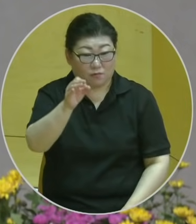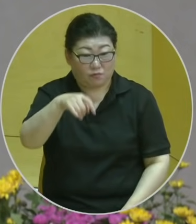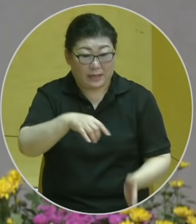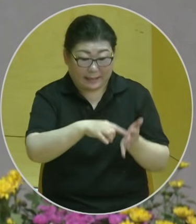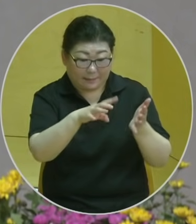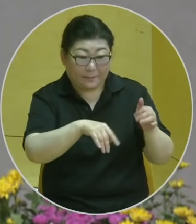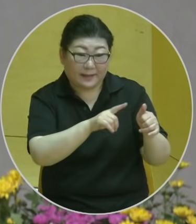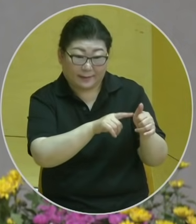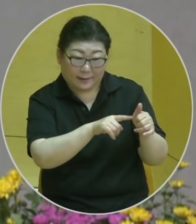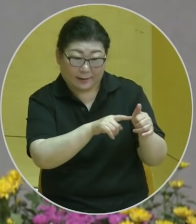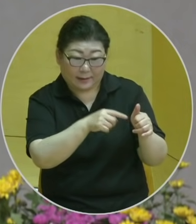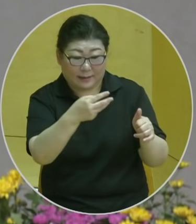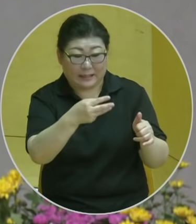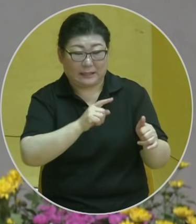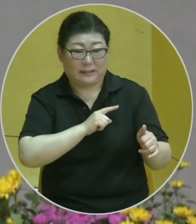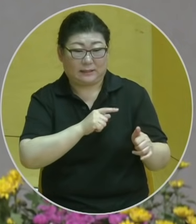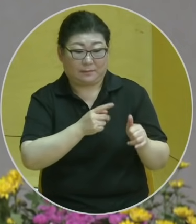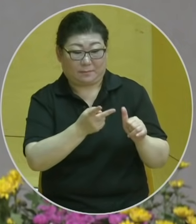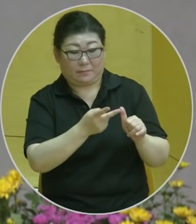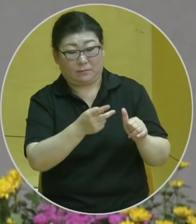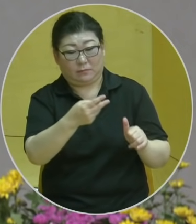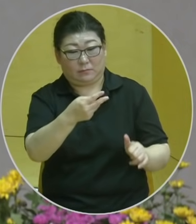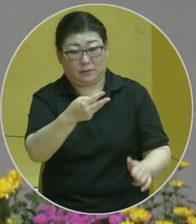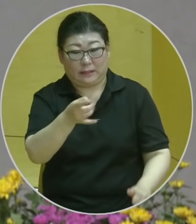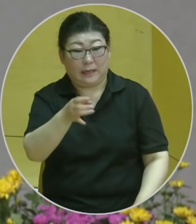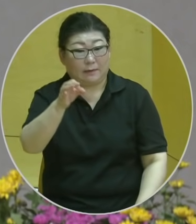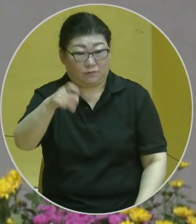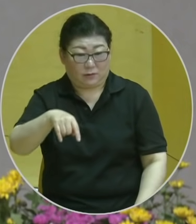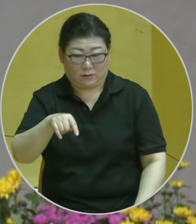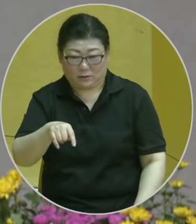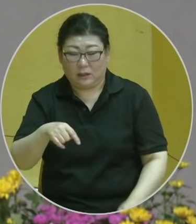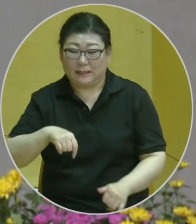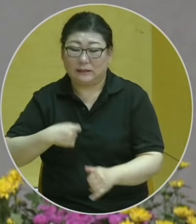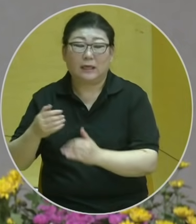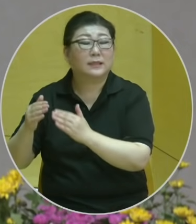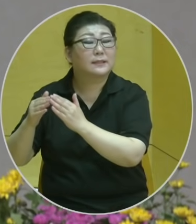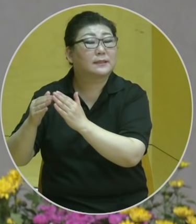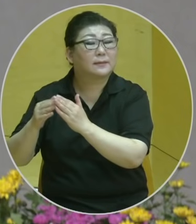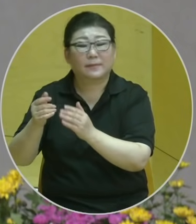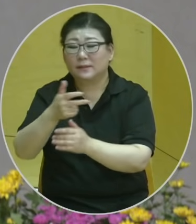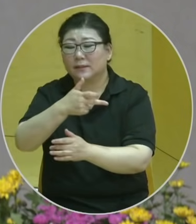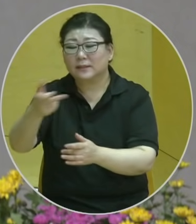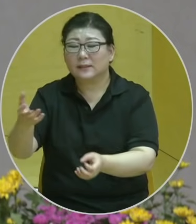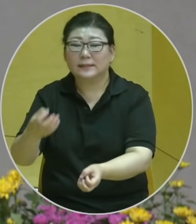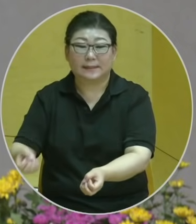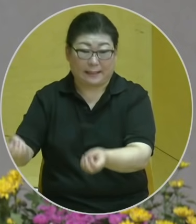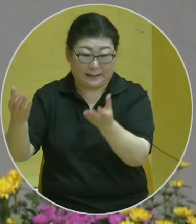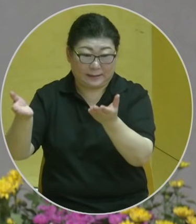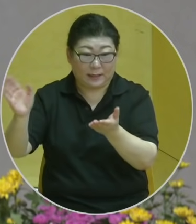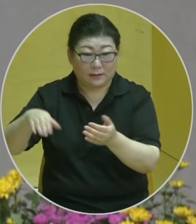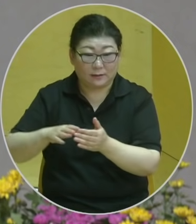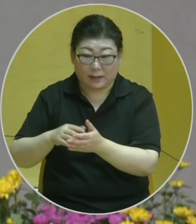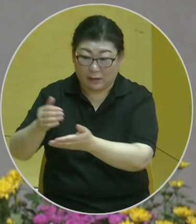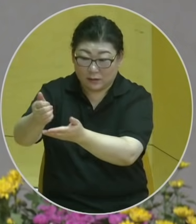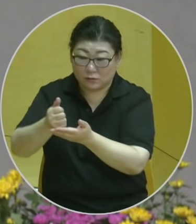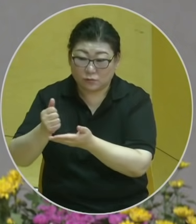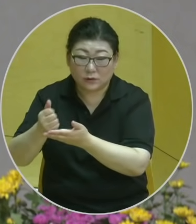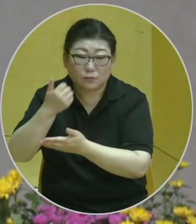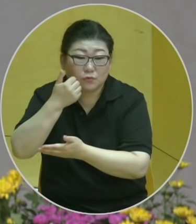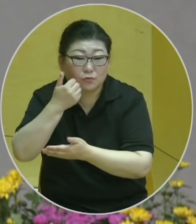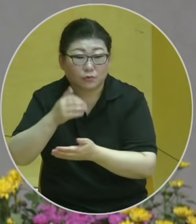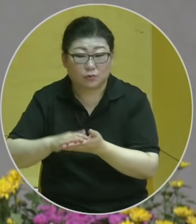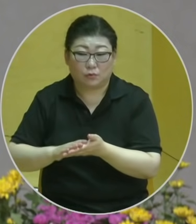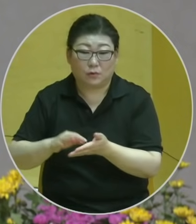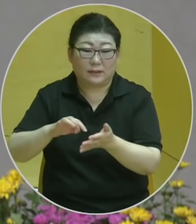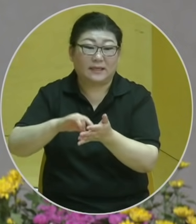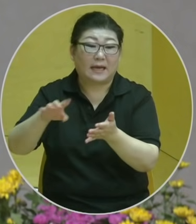자기 집에서 큰 잔치를 하니, 근데 그 잔치의 손님이 세리입니다. 쉽게 말하면 세상에서